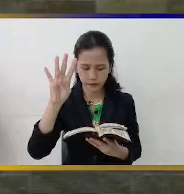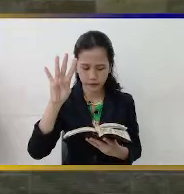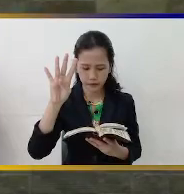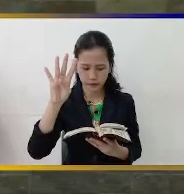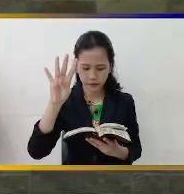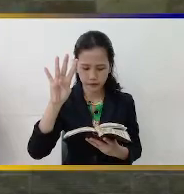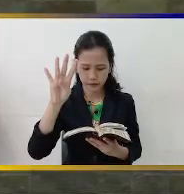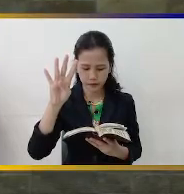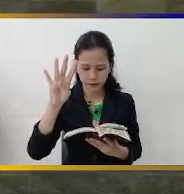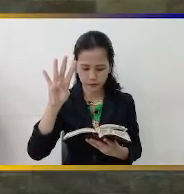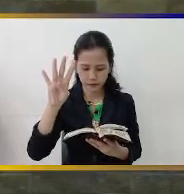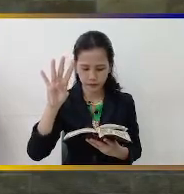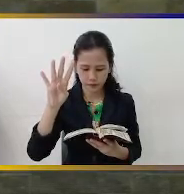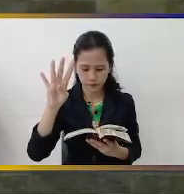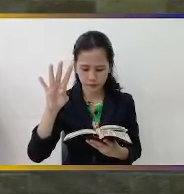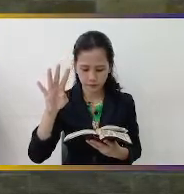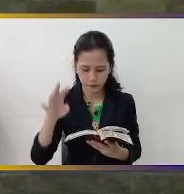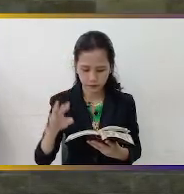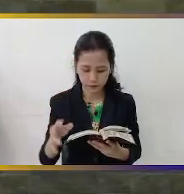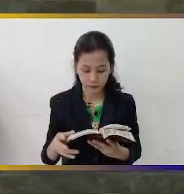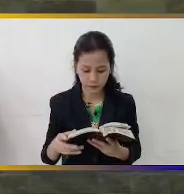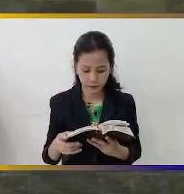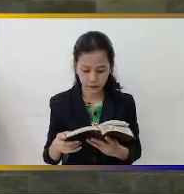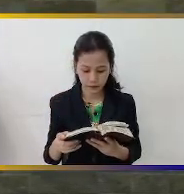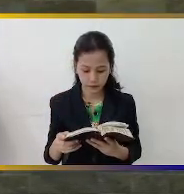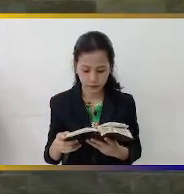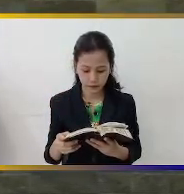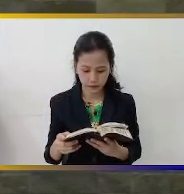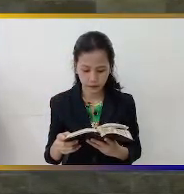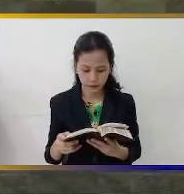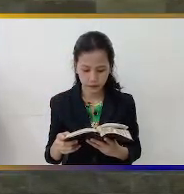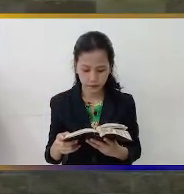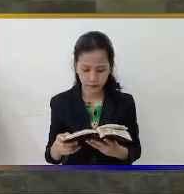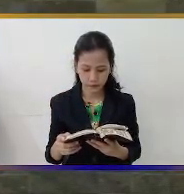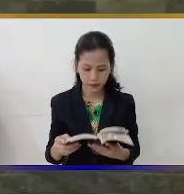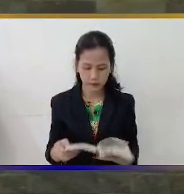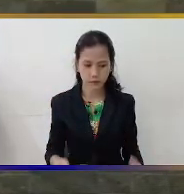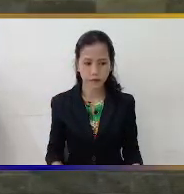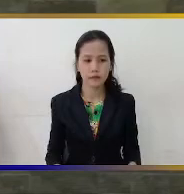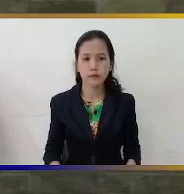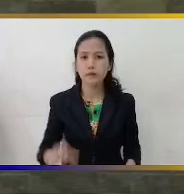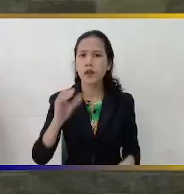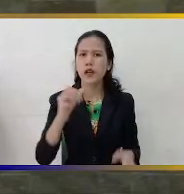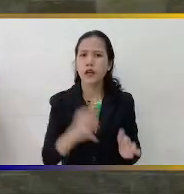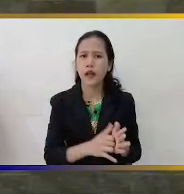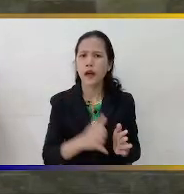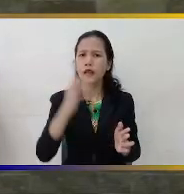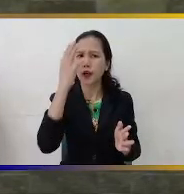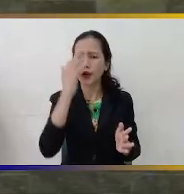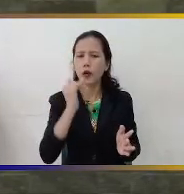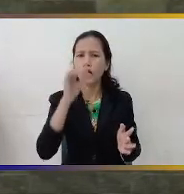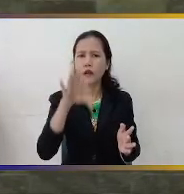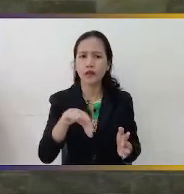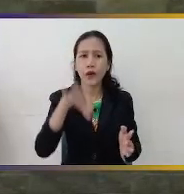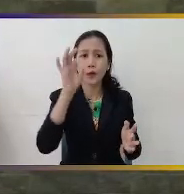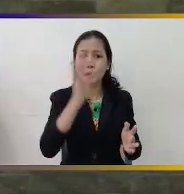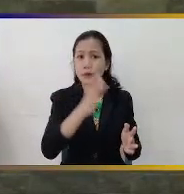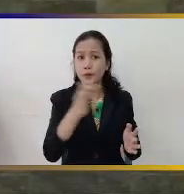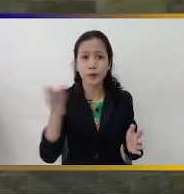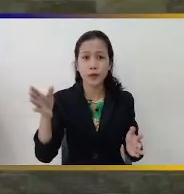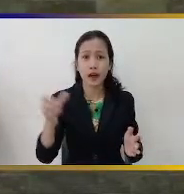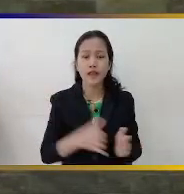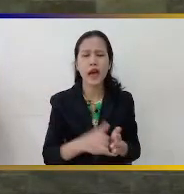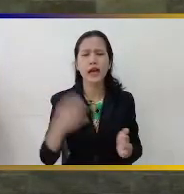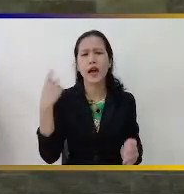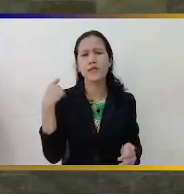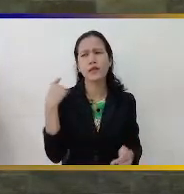thee Moses, Aaron, and Miriam. Kaya nga po dito, makikita niyo po, na meron na pong